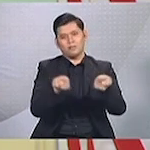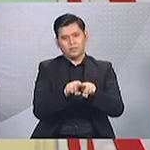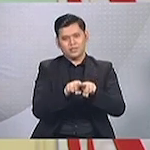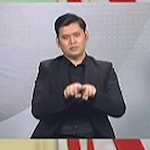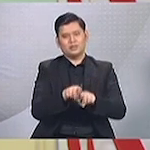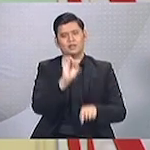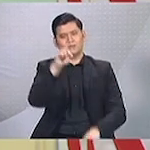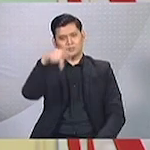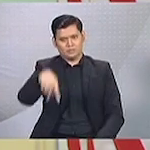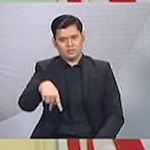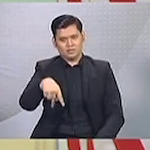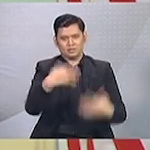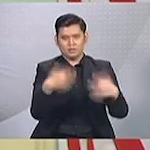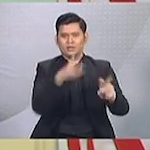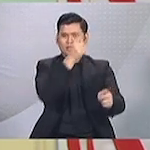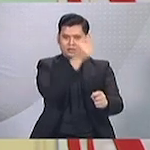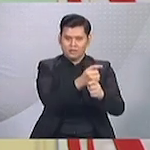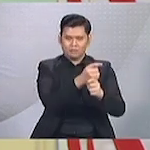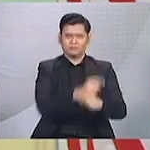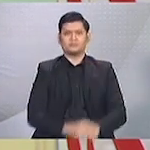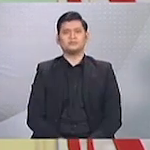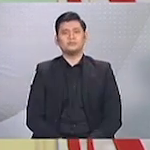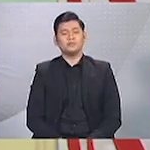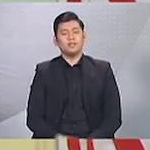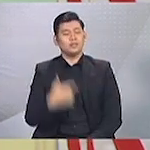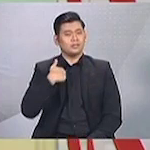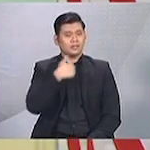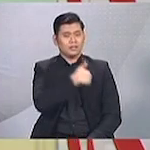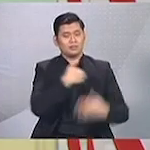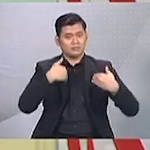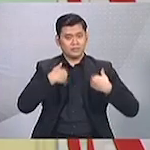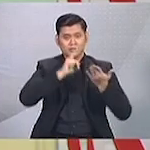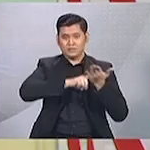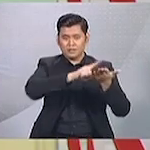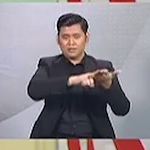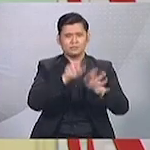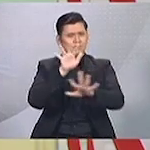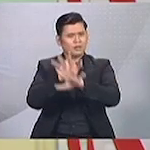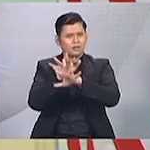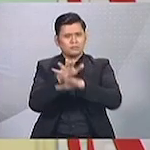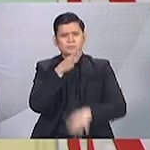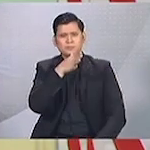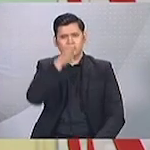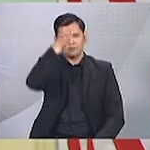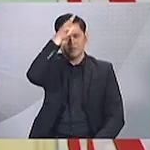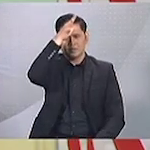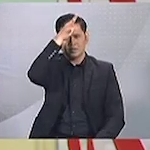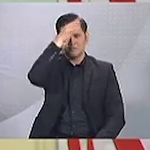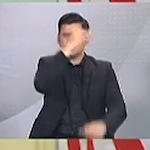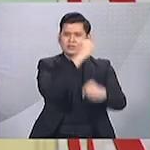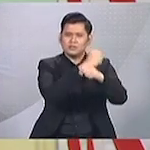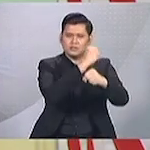Satu lagi perkara yang kita bincangkan ialah ramai ibu bapa yang kedua-dua mereka